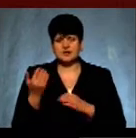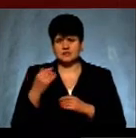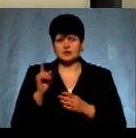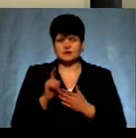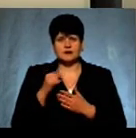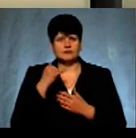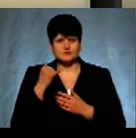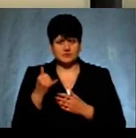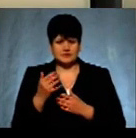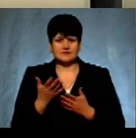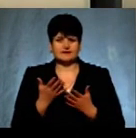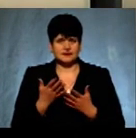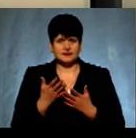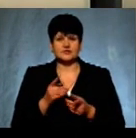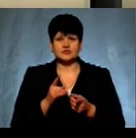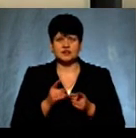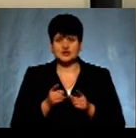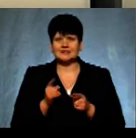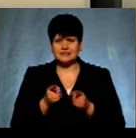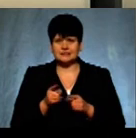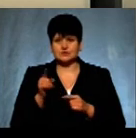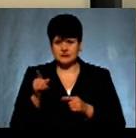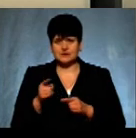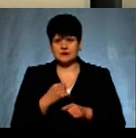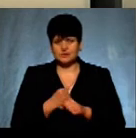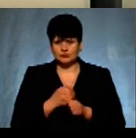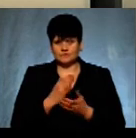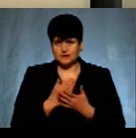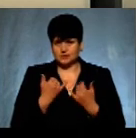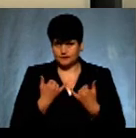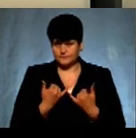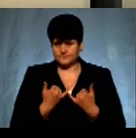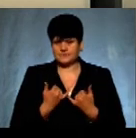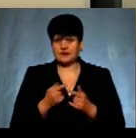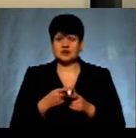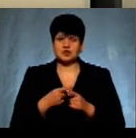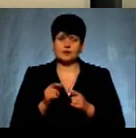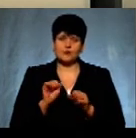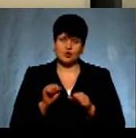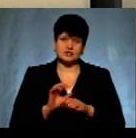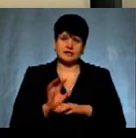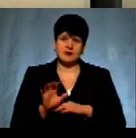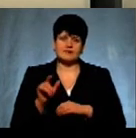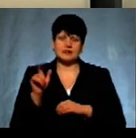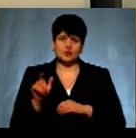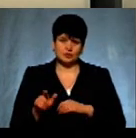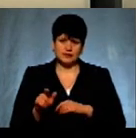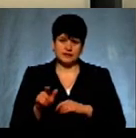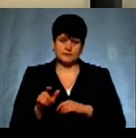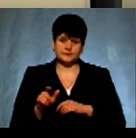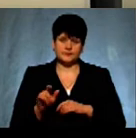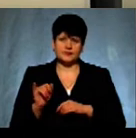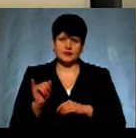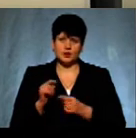зателефонувати до роботодавця, з'ясувати, чи дійсно та вакансія на сьогодні актуальна, чи можна направляти людину. І узгоджує